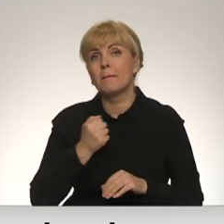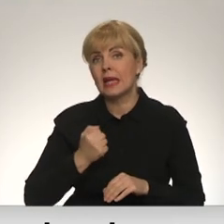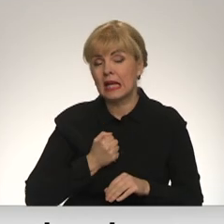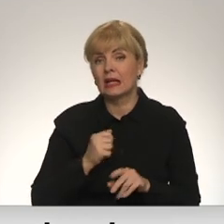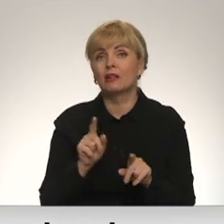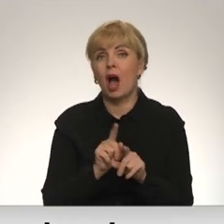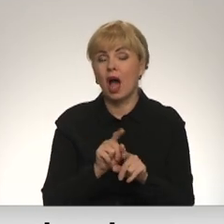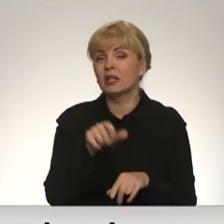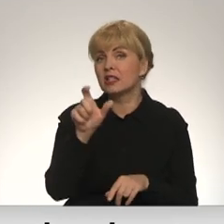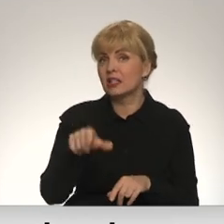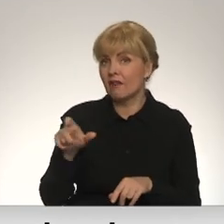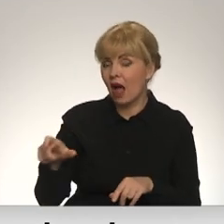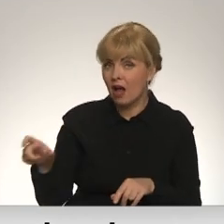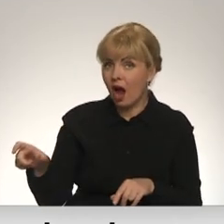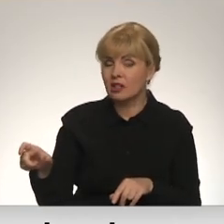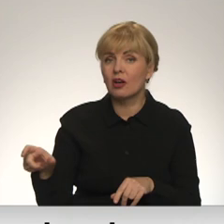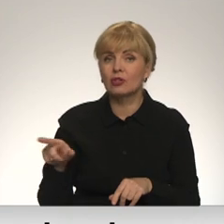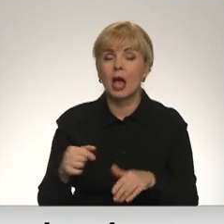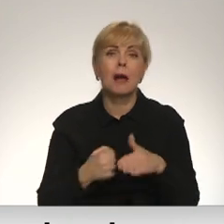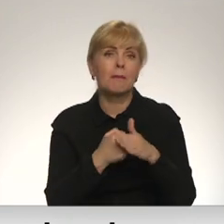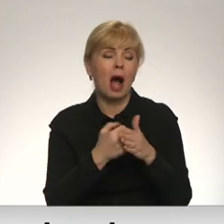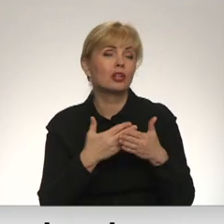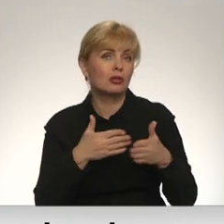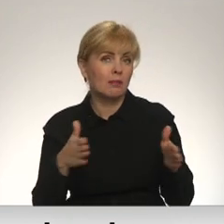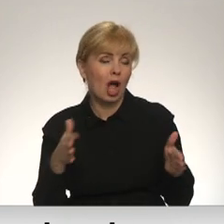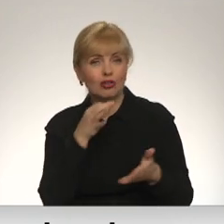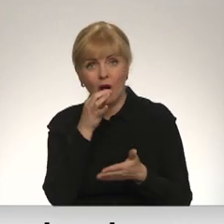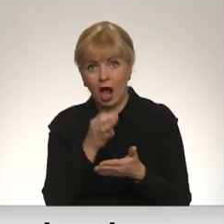gan arī civilā aizsardzība balstās plašā